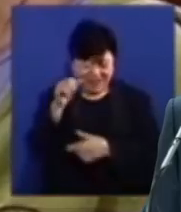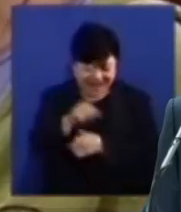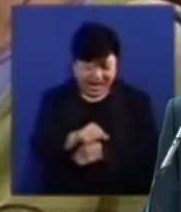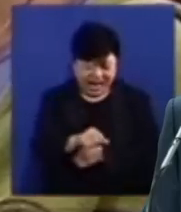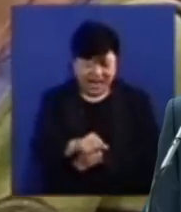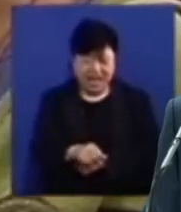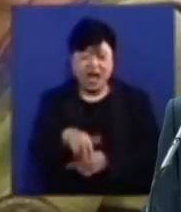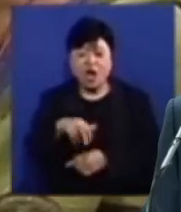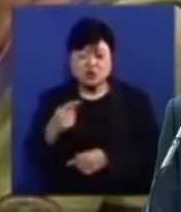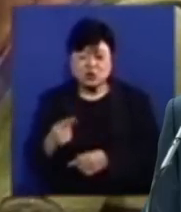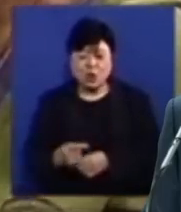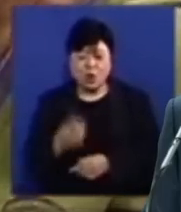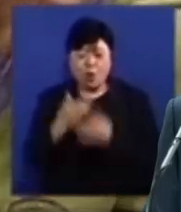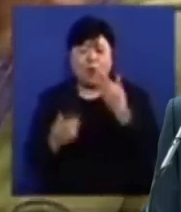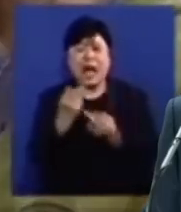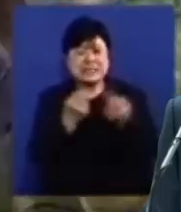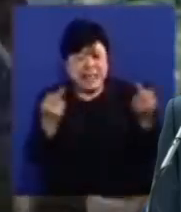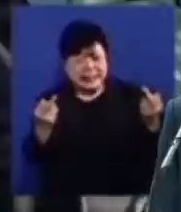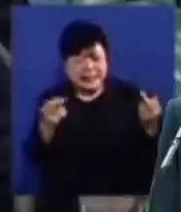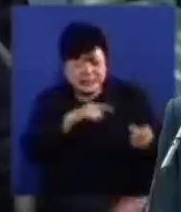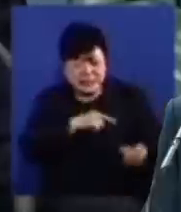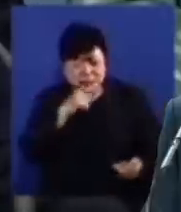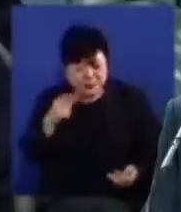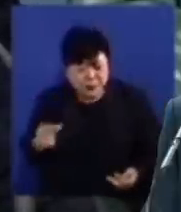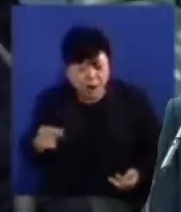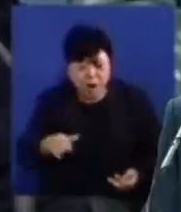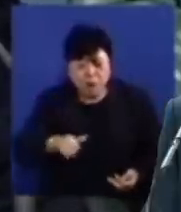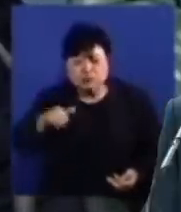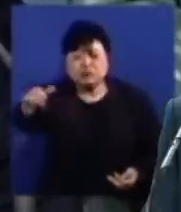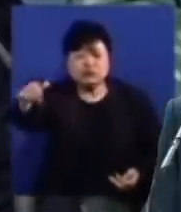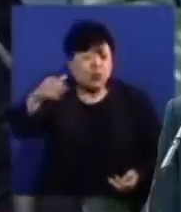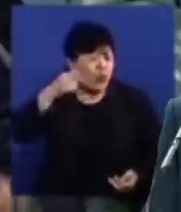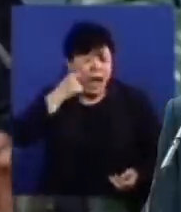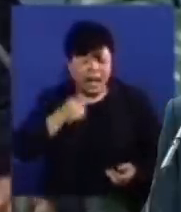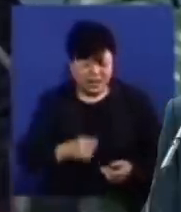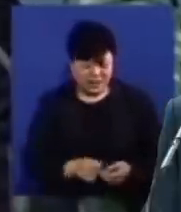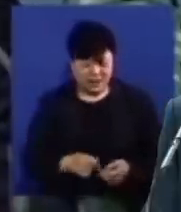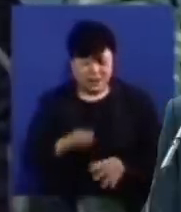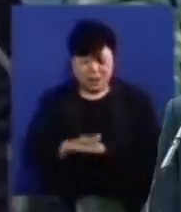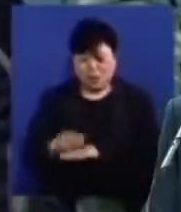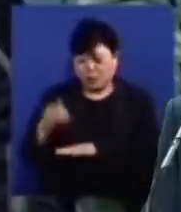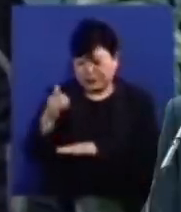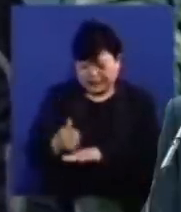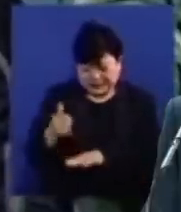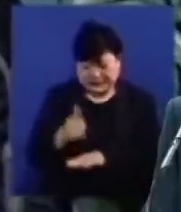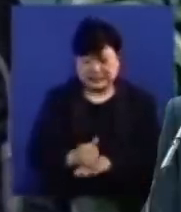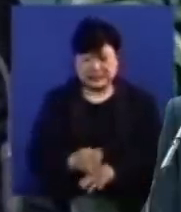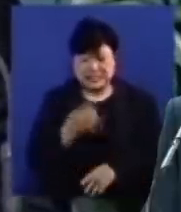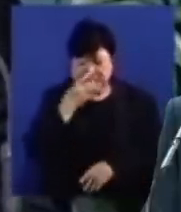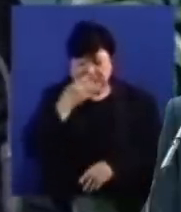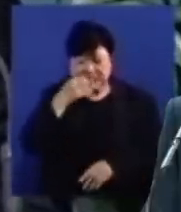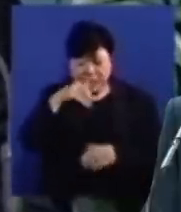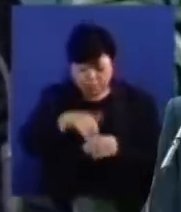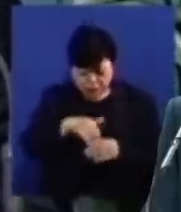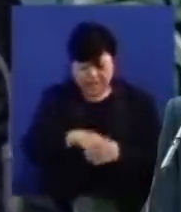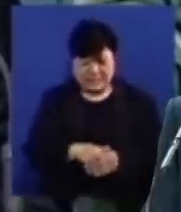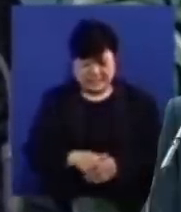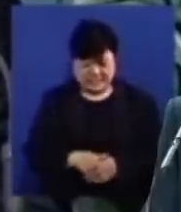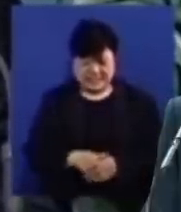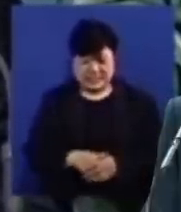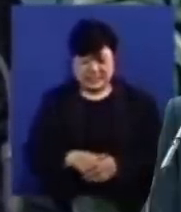그러니 말 씨앗이니까 씨앗을 잘 심어야 돼. 농사 짓는 사람이 씨앗을 안 뿌려놓고 난